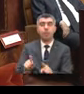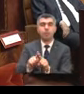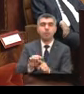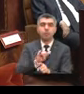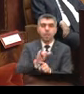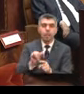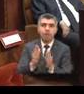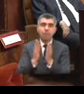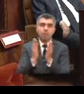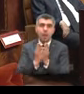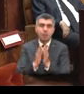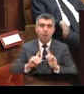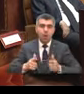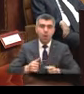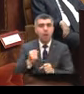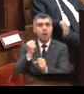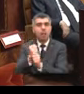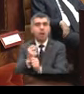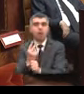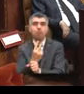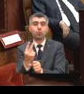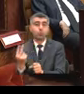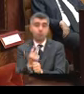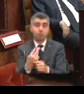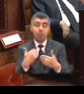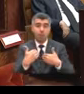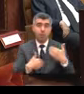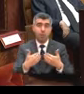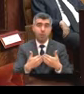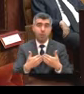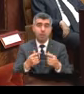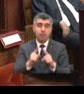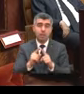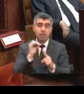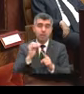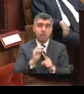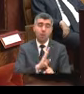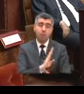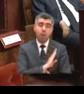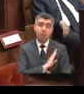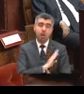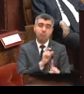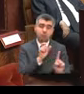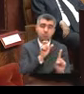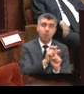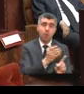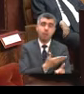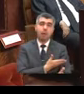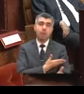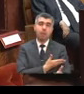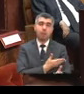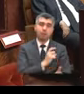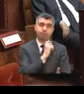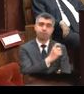لا التمدرس ولا الشغل. هاد الأشخاص هم موضوعين على عاتق الآباء ديالهم، ولكن